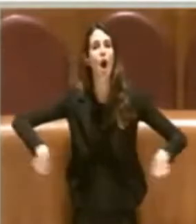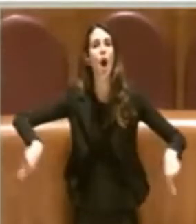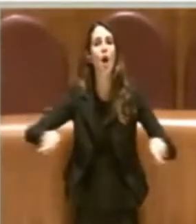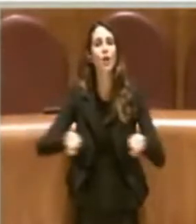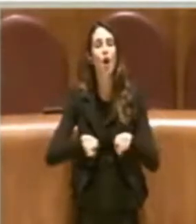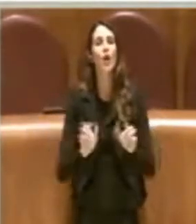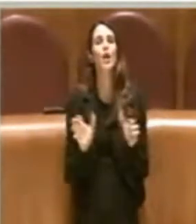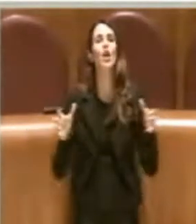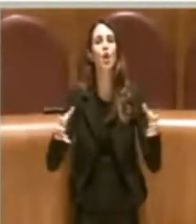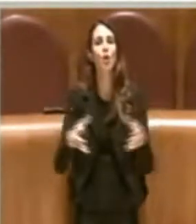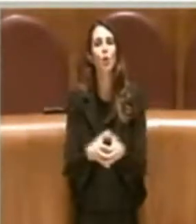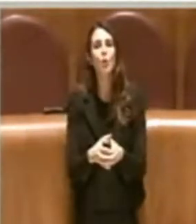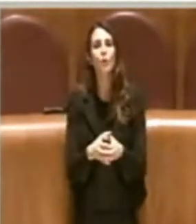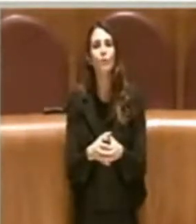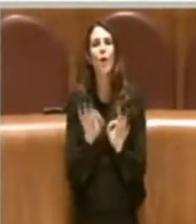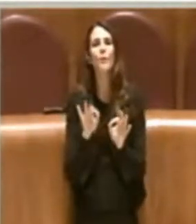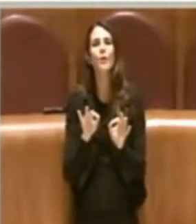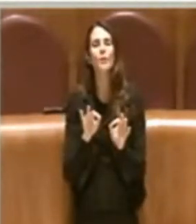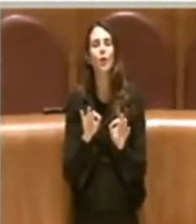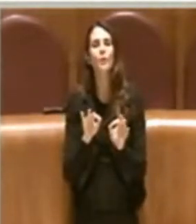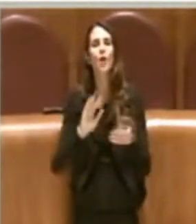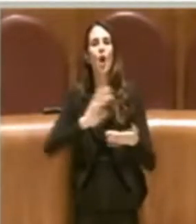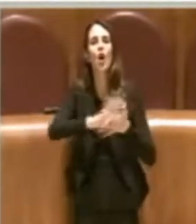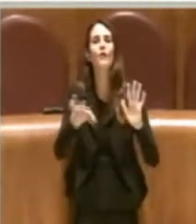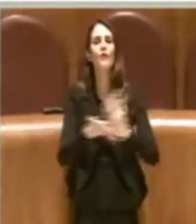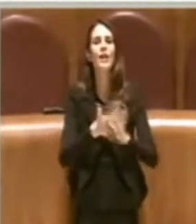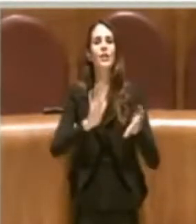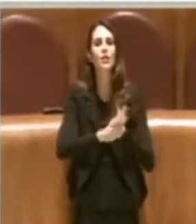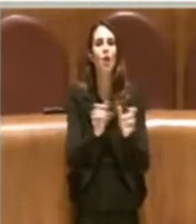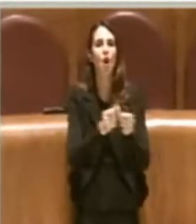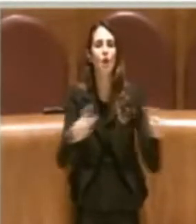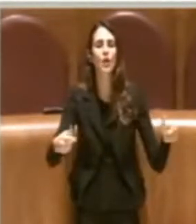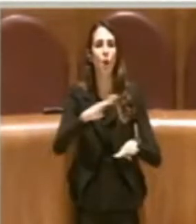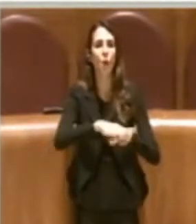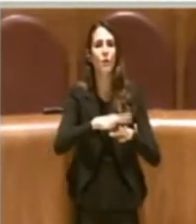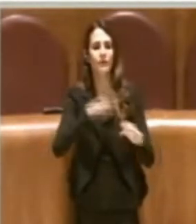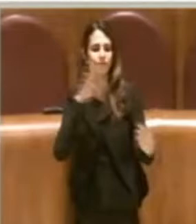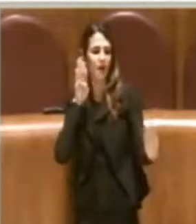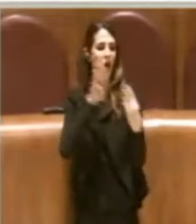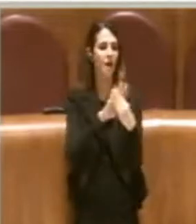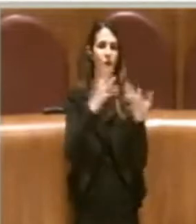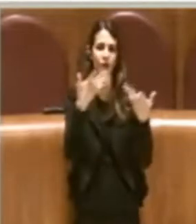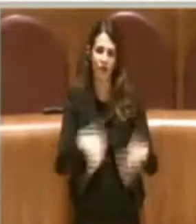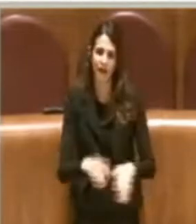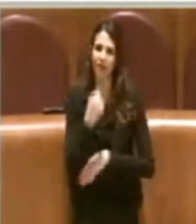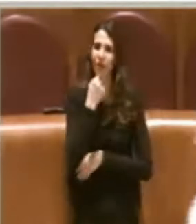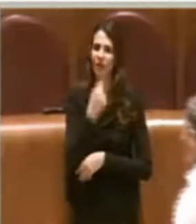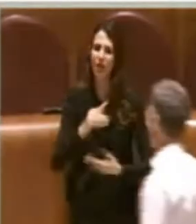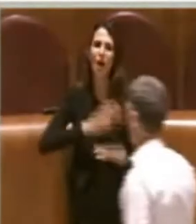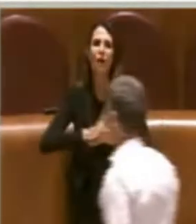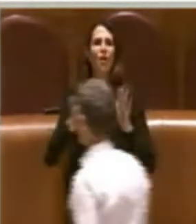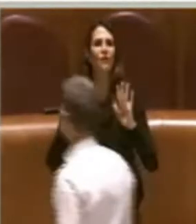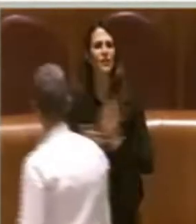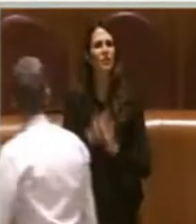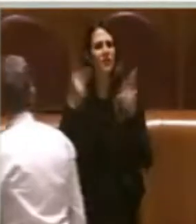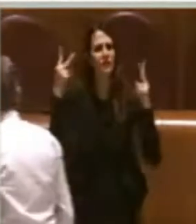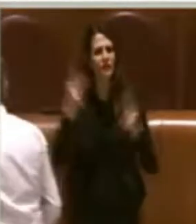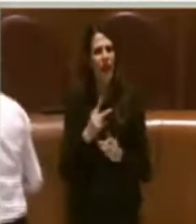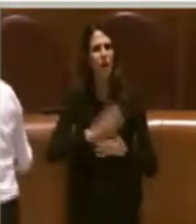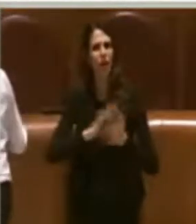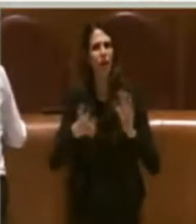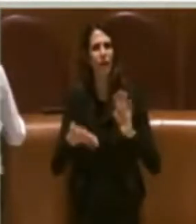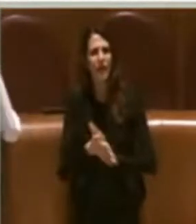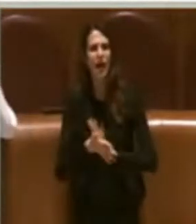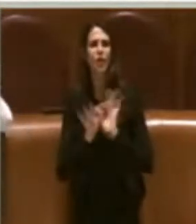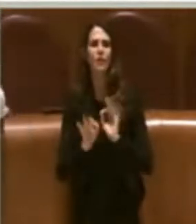delle convenzioni urbanistiche. Dico brevemente che in queste convenzioni, che sono dei veri e propri contratti tra